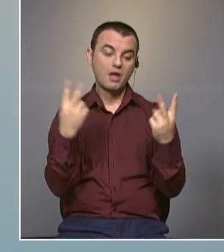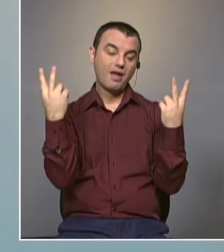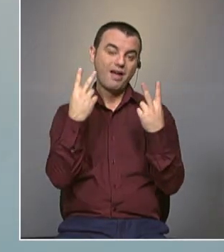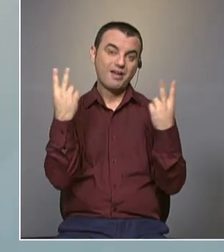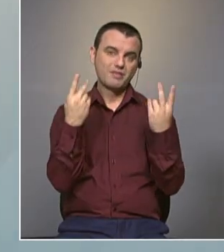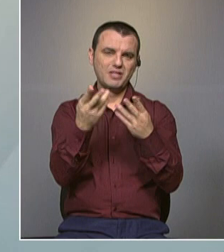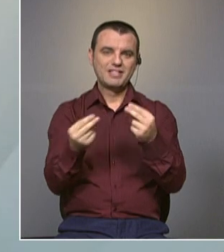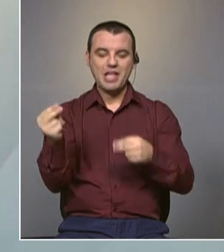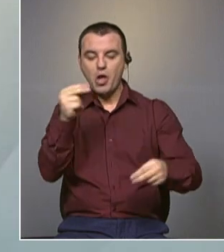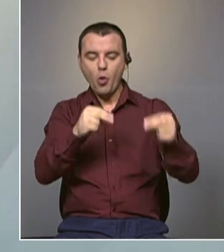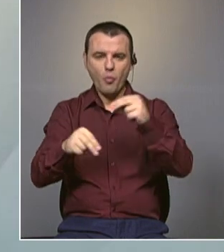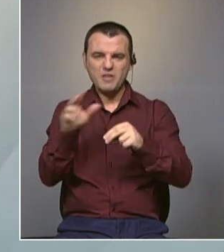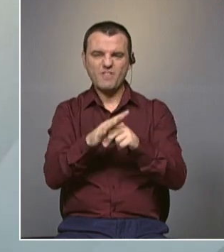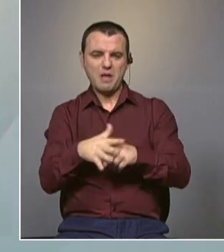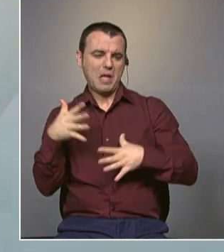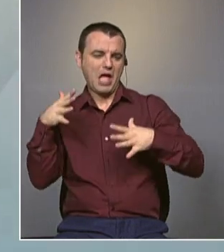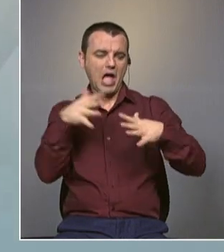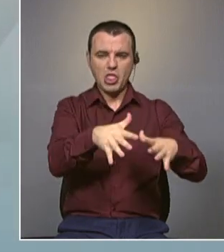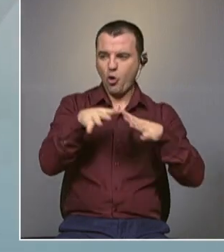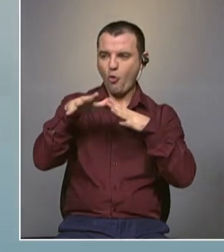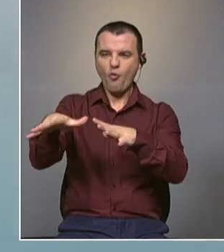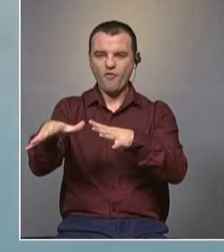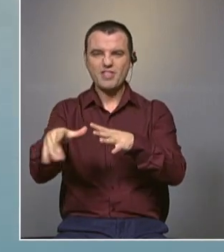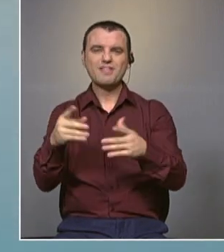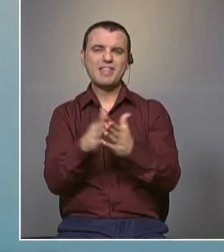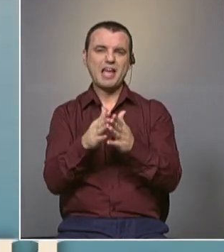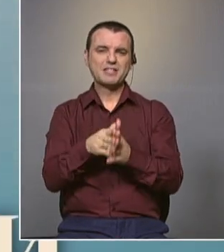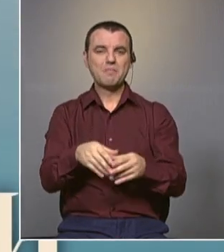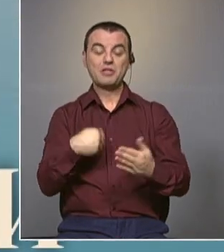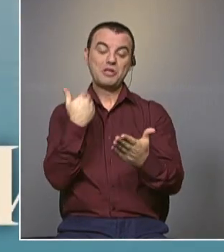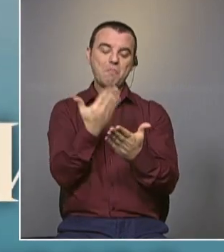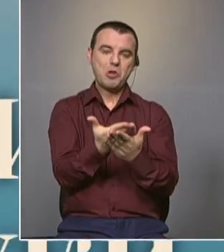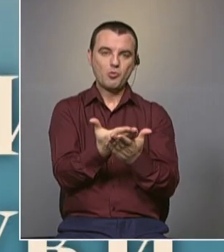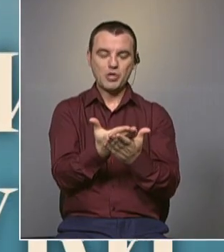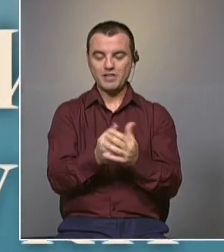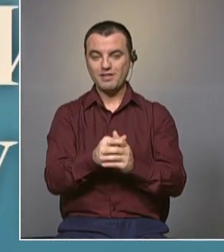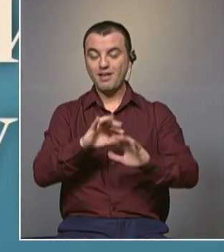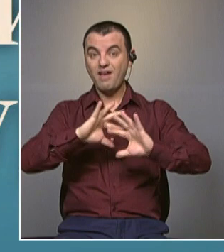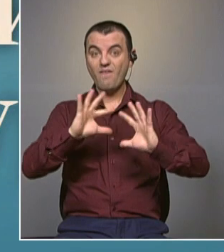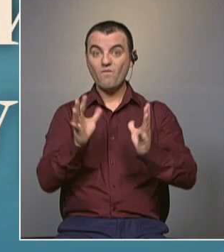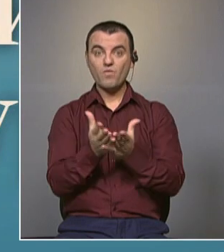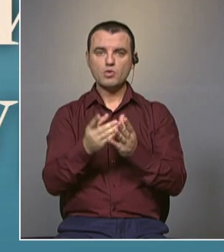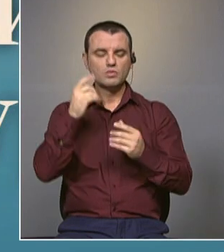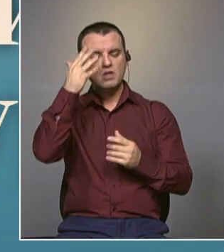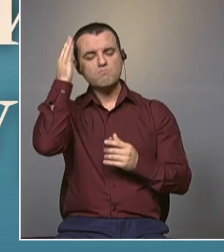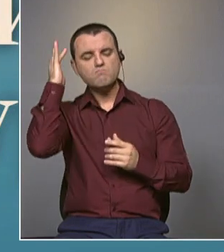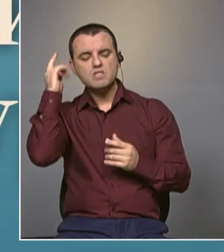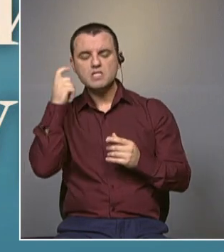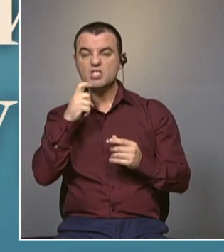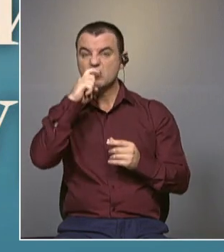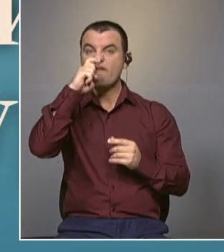оказаха атакувани от всички посоки с най-разнообразни предложения. Всичко се мислеше за